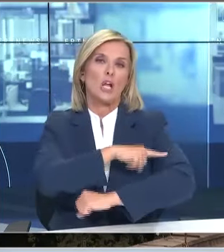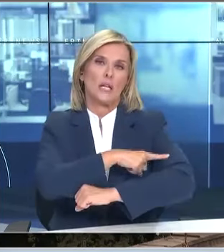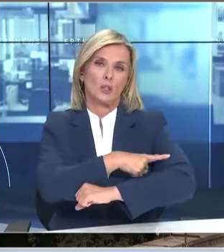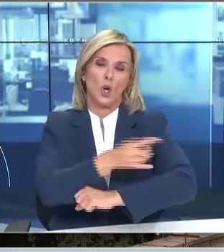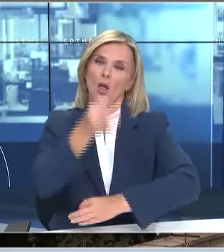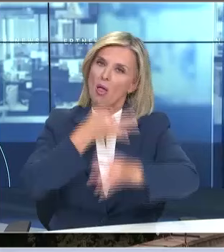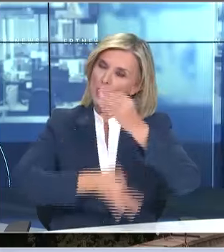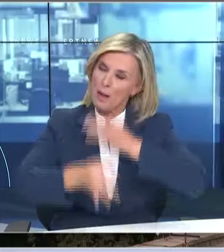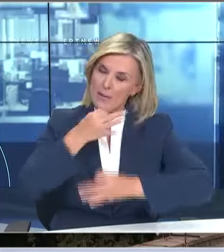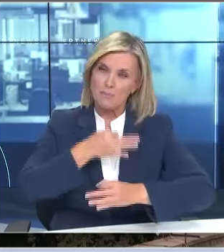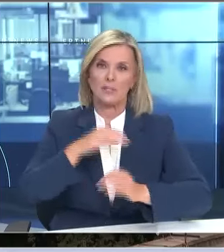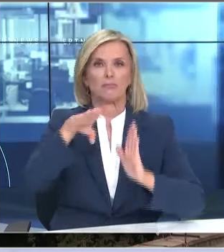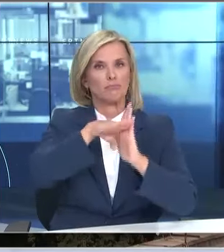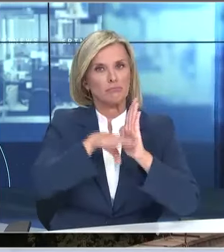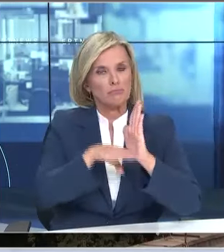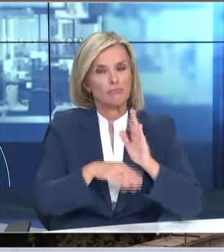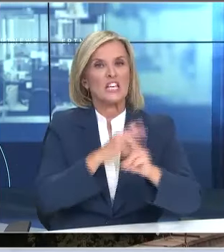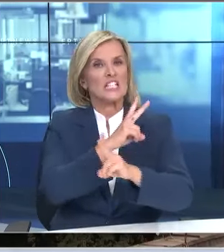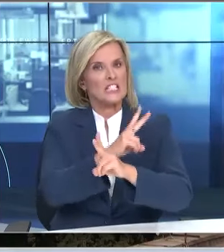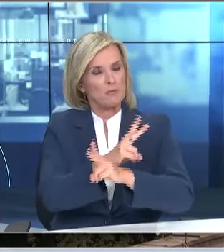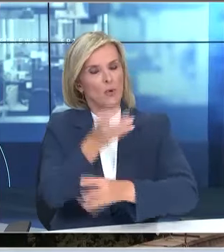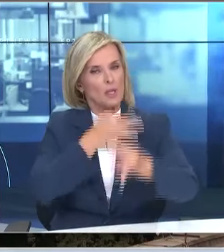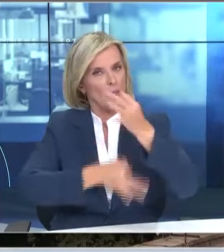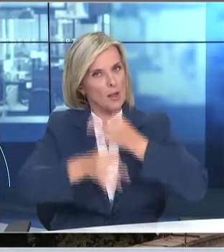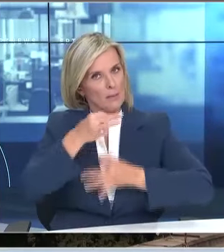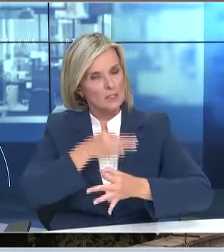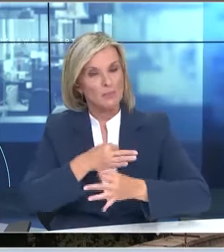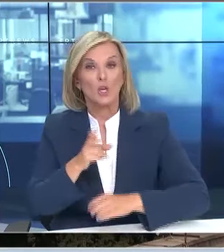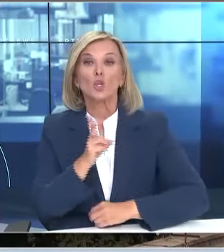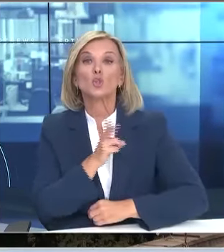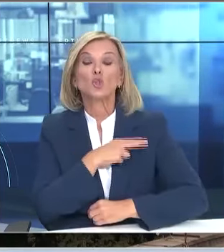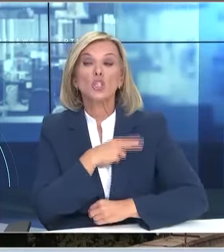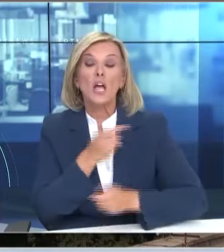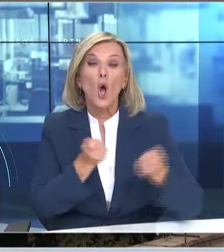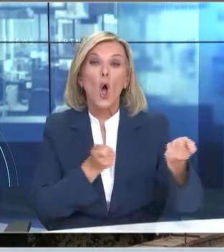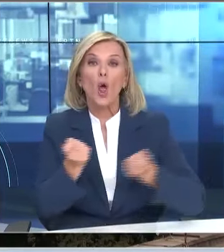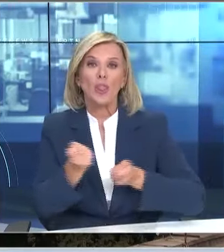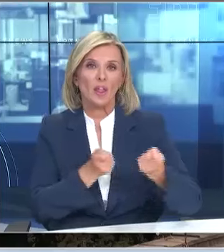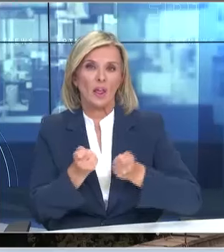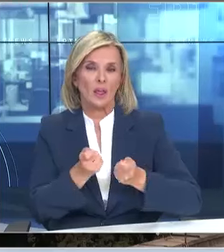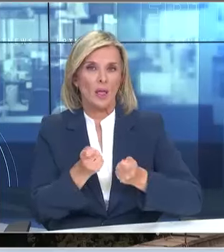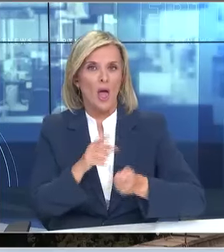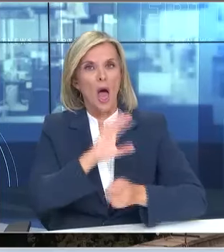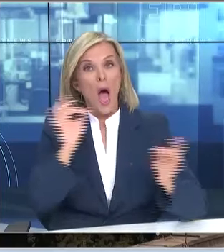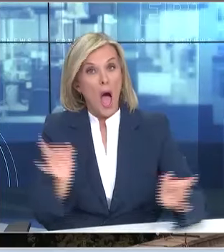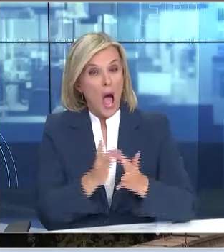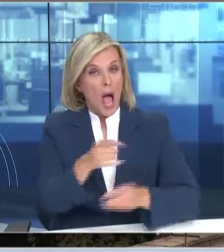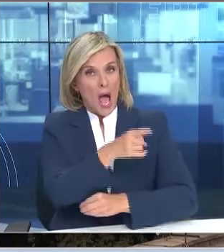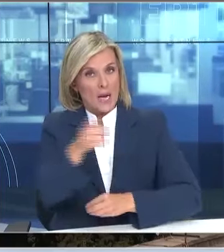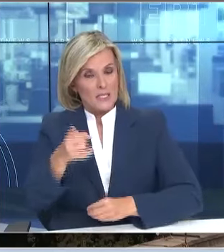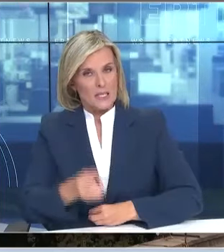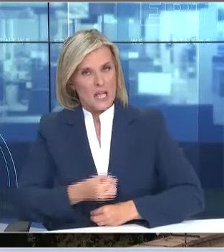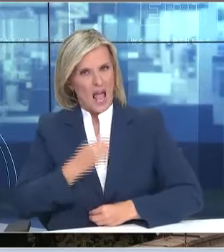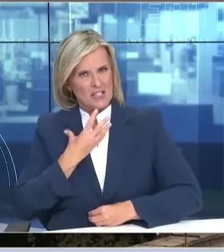γιατί είναι κάτι το οποίο είναι διαχειρίσιμο, αλλά θέλει την κατάλληλη συμβουλή. Και να μην υποτιμούμε το σύμπτωμα, αλλά να καλέσουμε